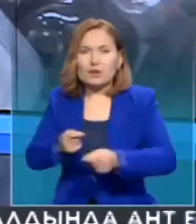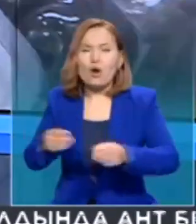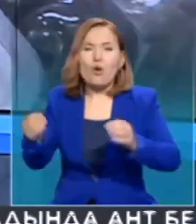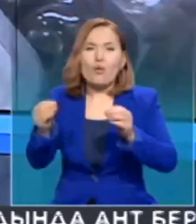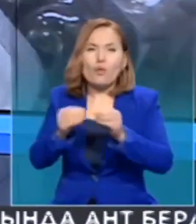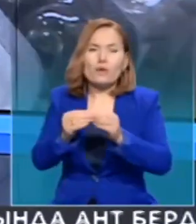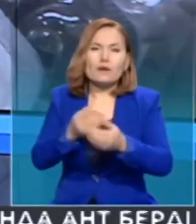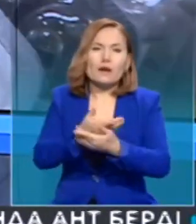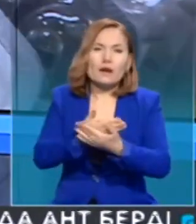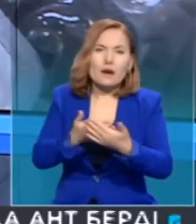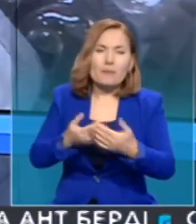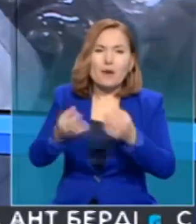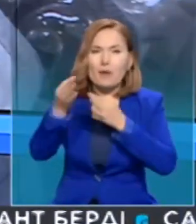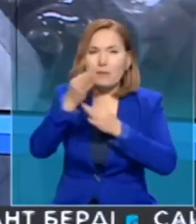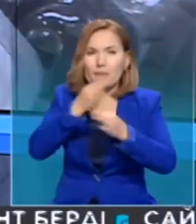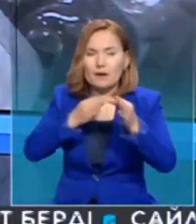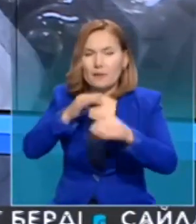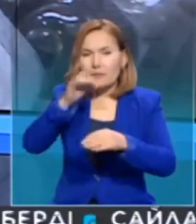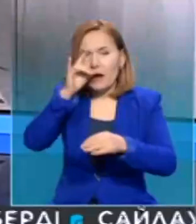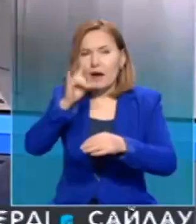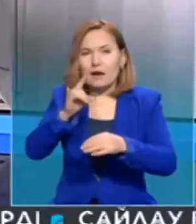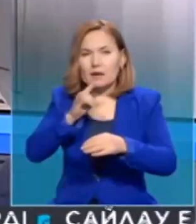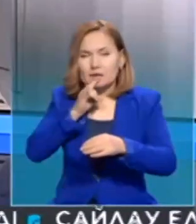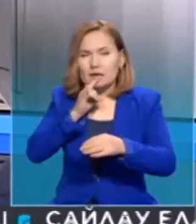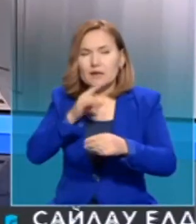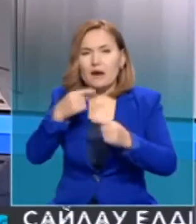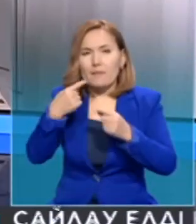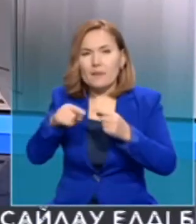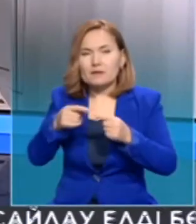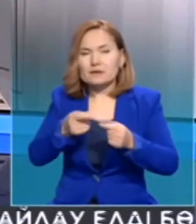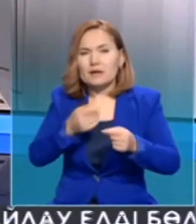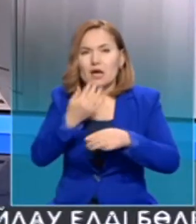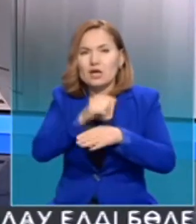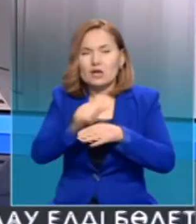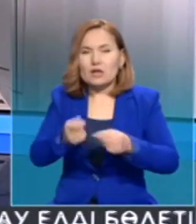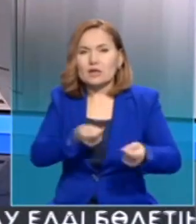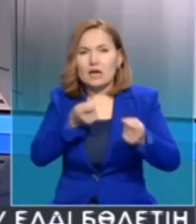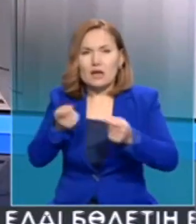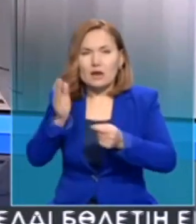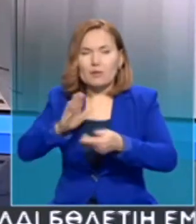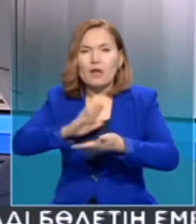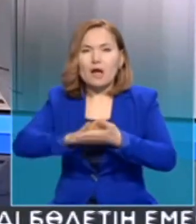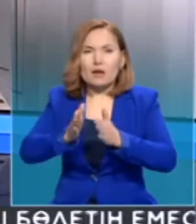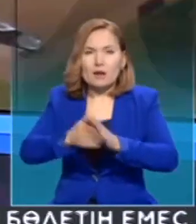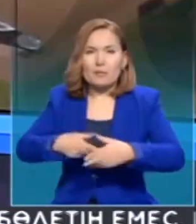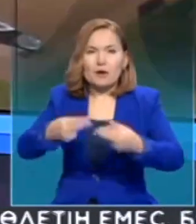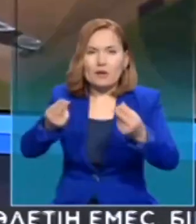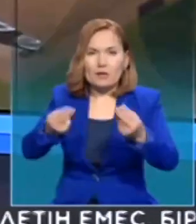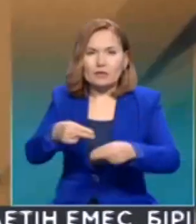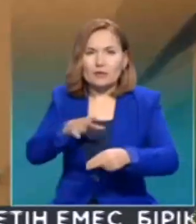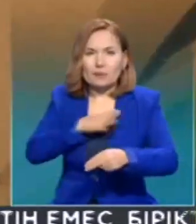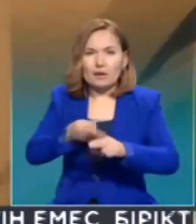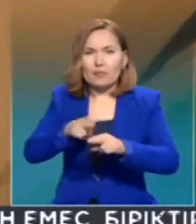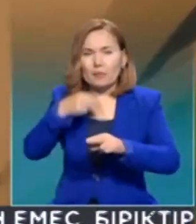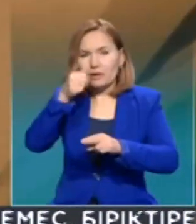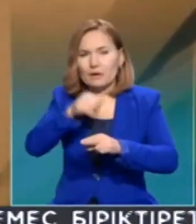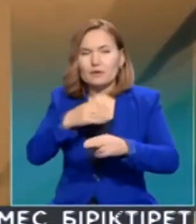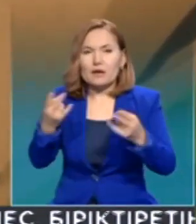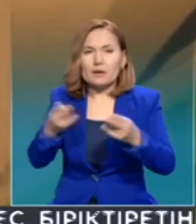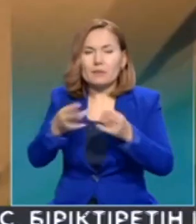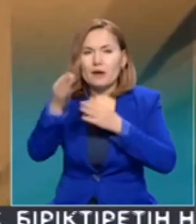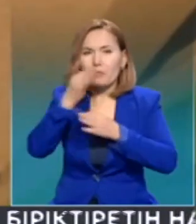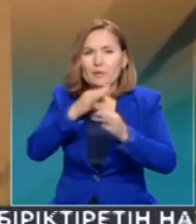келген 10-ға жоқ препарат енді басқа елдерден жеткізіледі. Оған қатысты келісім шарттар өткен жылы рәсімделіп қойған. Биылға